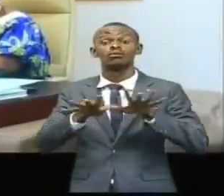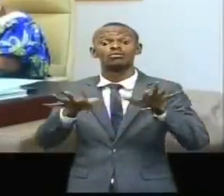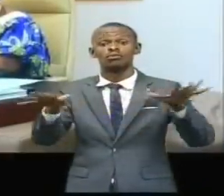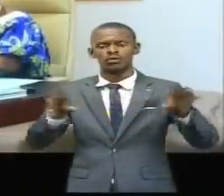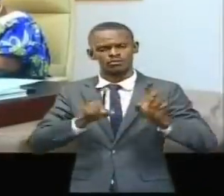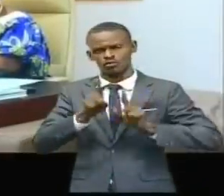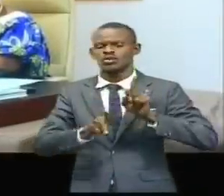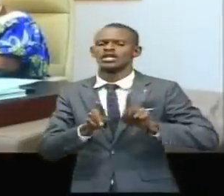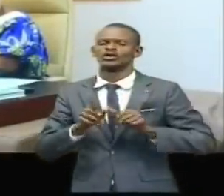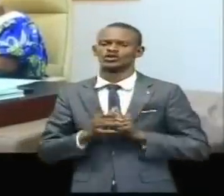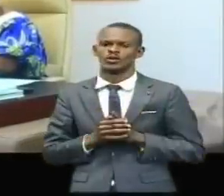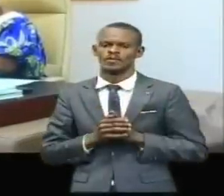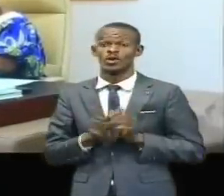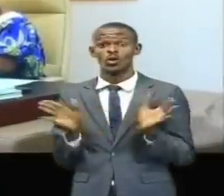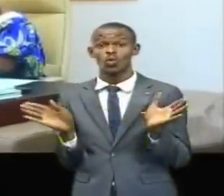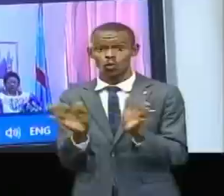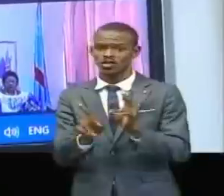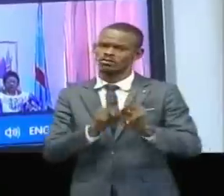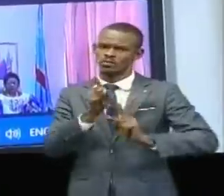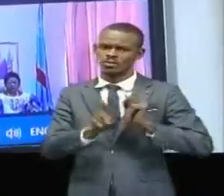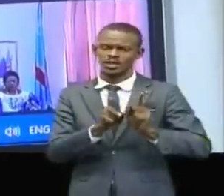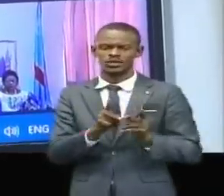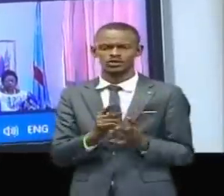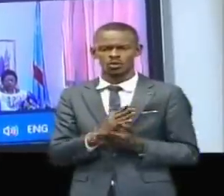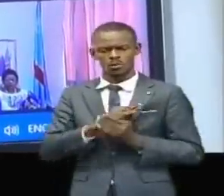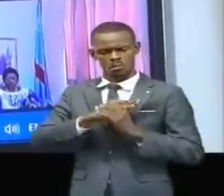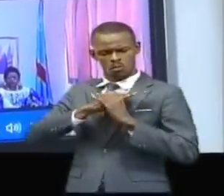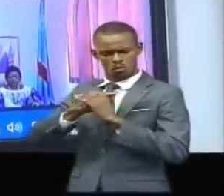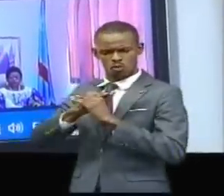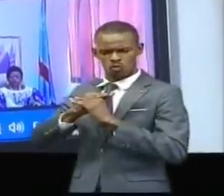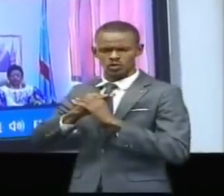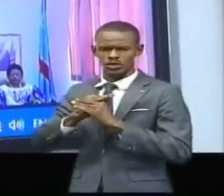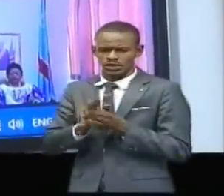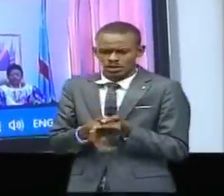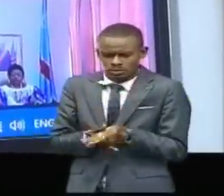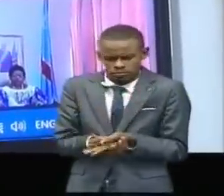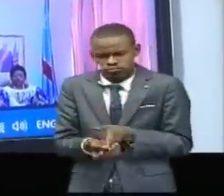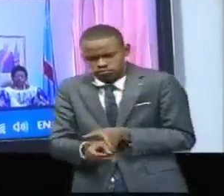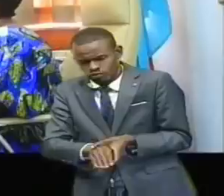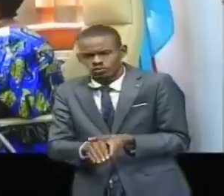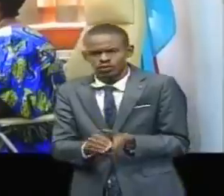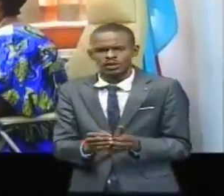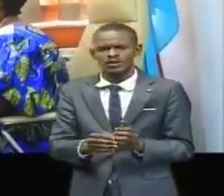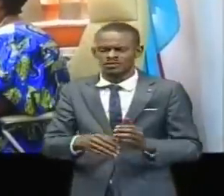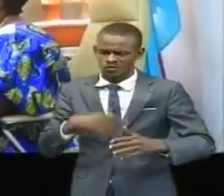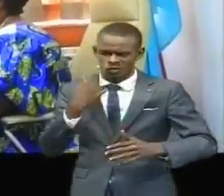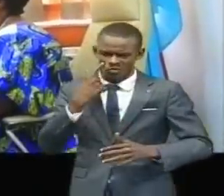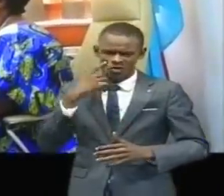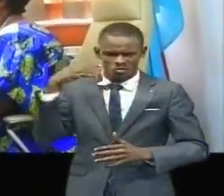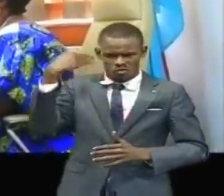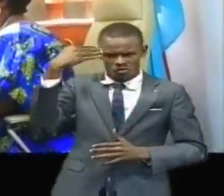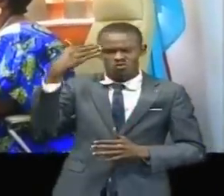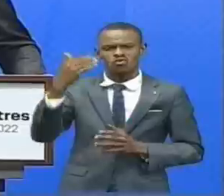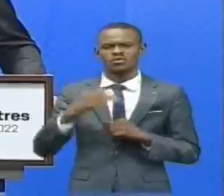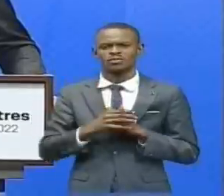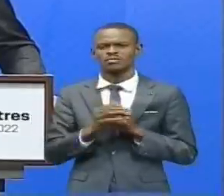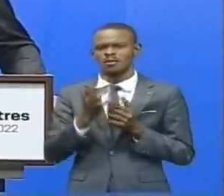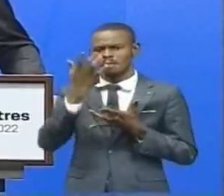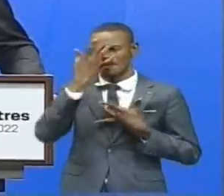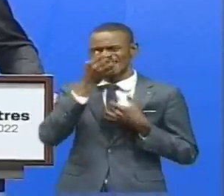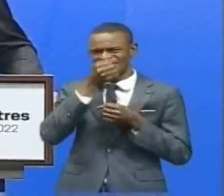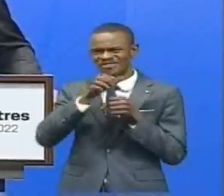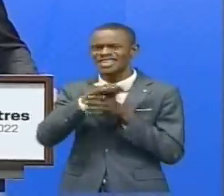observer les mesures d'hygiène afin que notre pays maîtrise sérieusement cette pandémie. Le Conseil a pris acte de cette